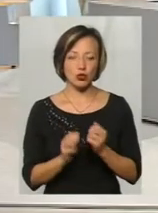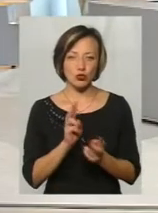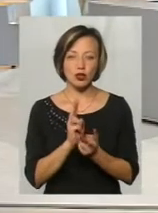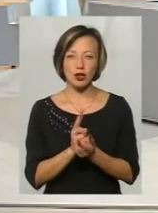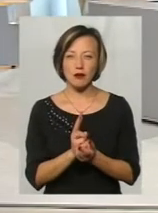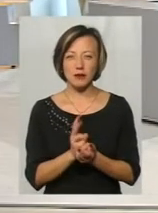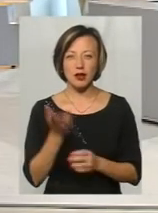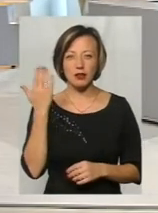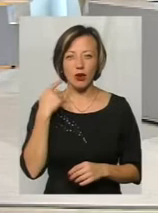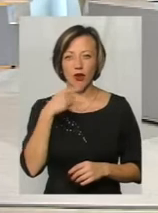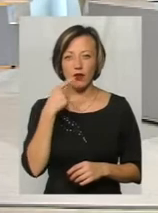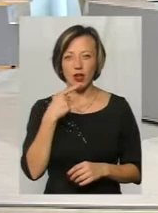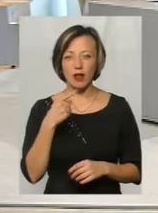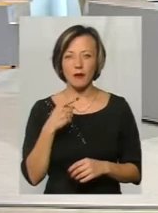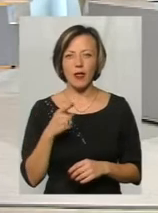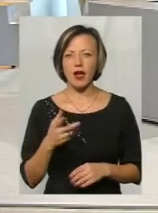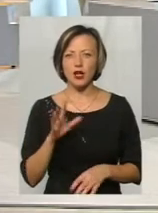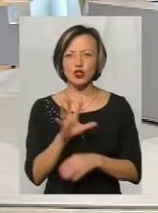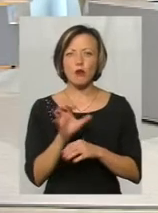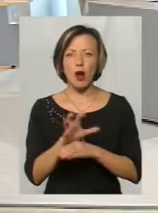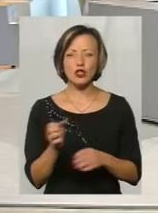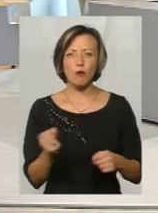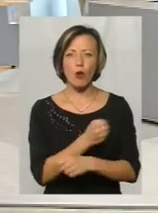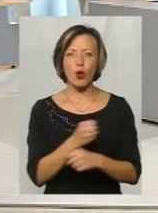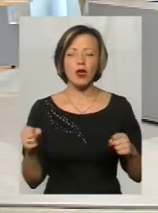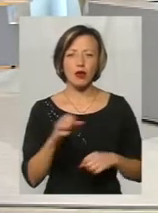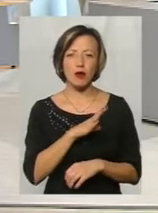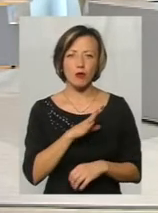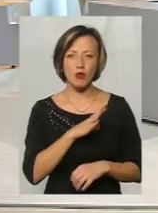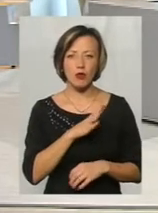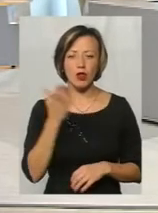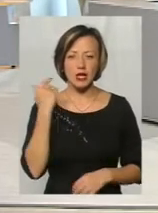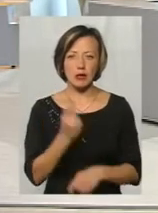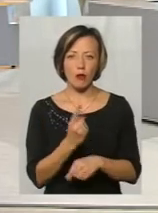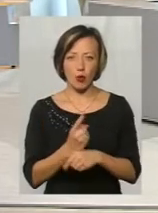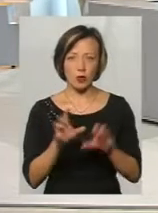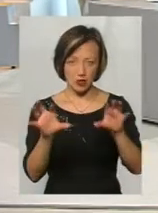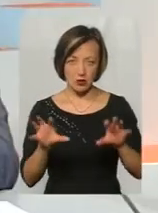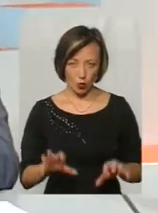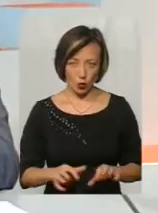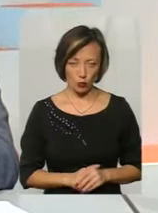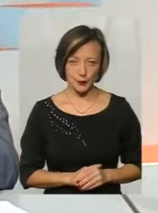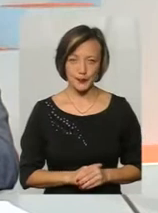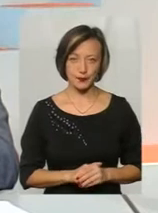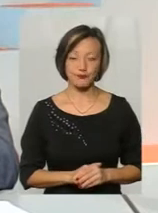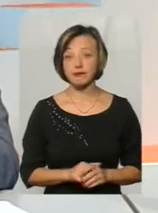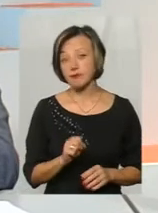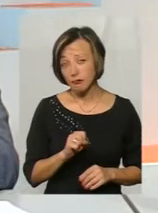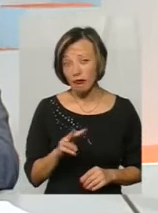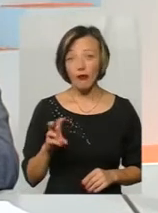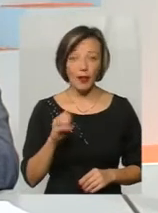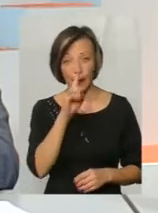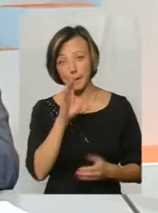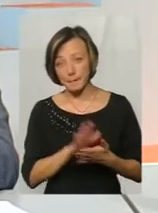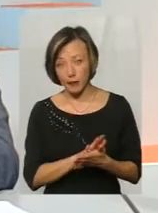як колись говорили, собачі бої, які були потім заборонені законом. Але